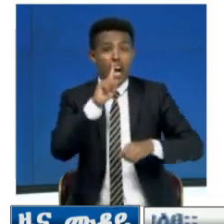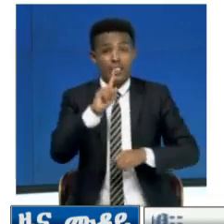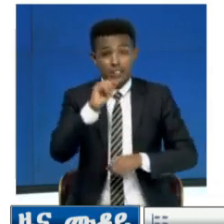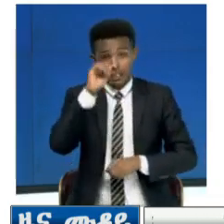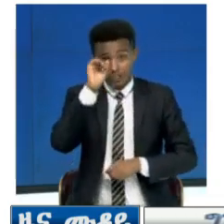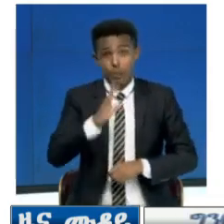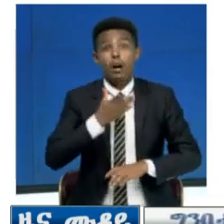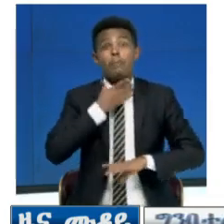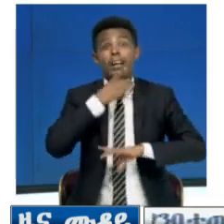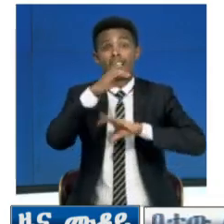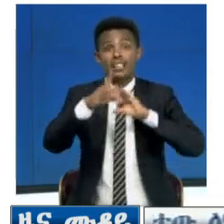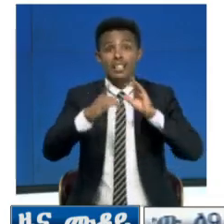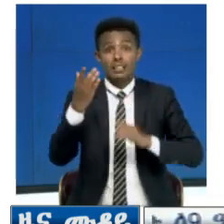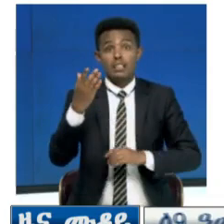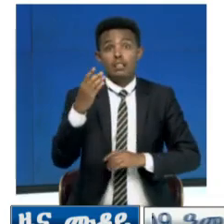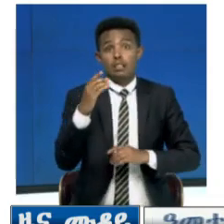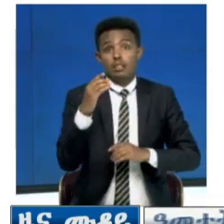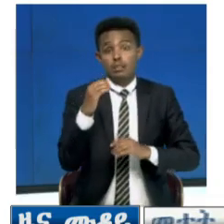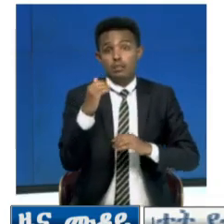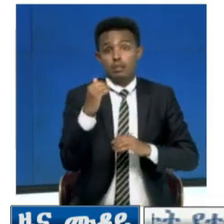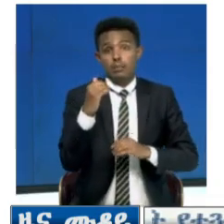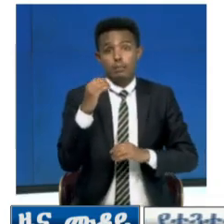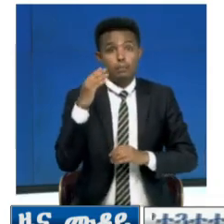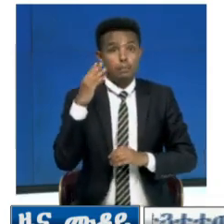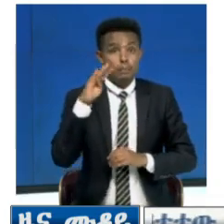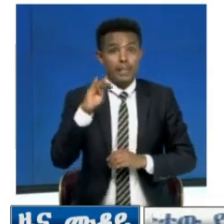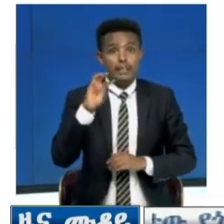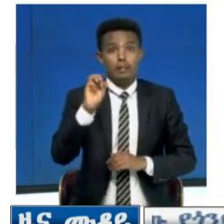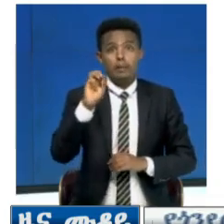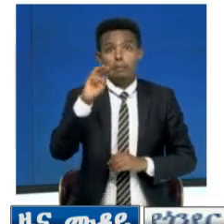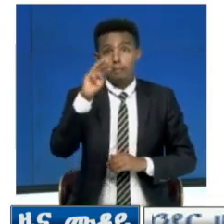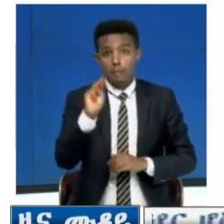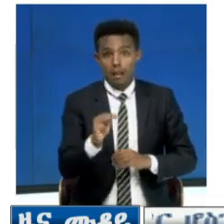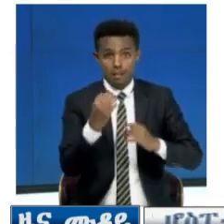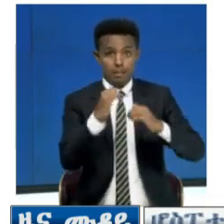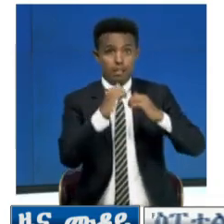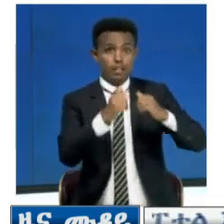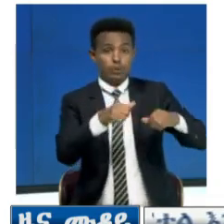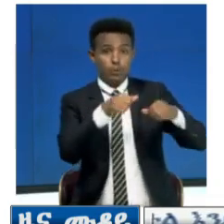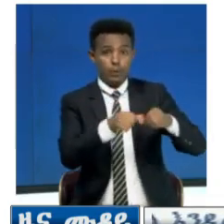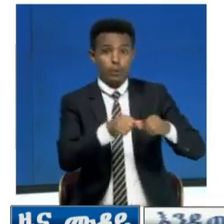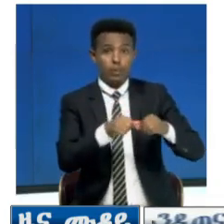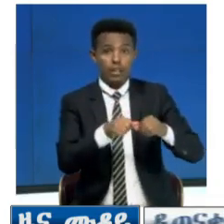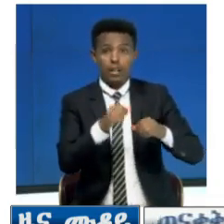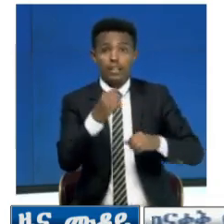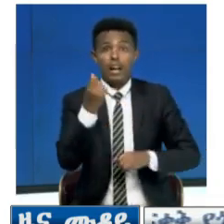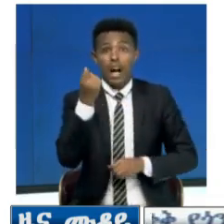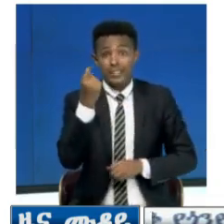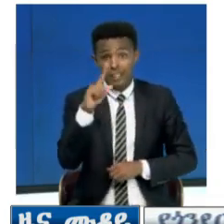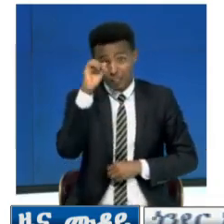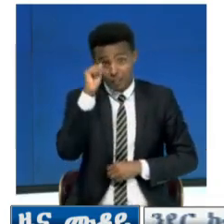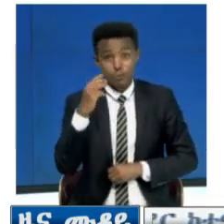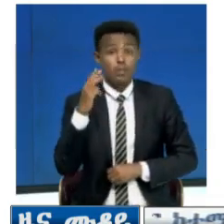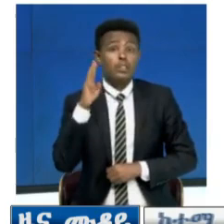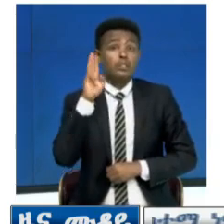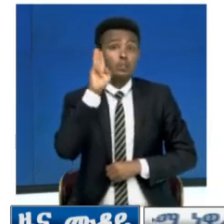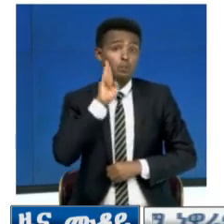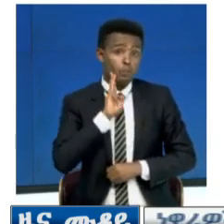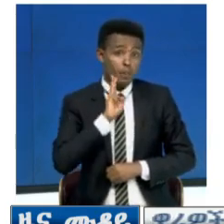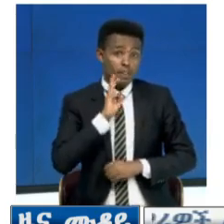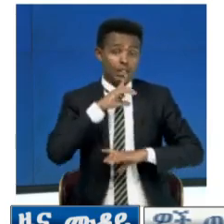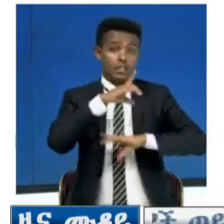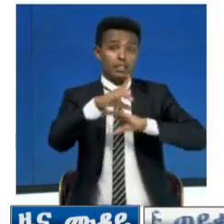ከአማራ ክልል መተማ ለይቶ ማቆያና 11 ሰዎች ከሶማሌ ክልል ጅግጅጋ ለይቶ ማቆያ መሆናቸውን ሚኒስቴሩ አስታውቋል።